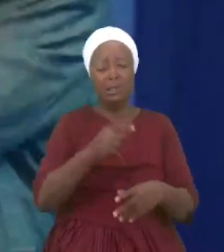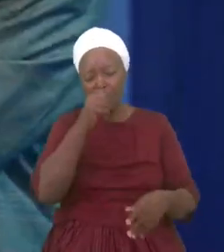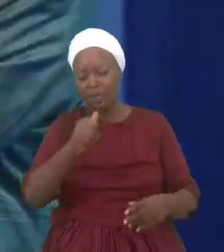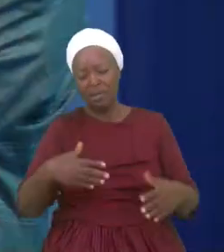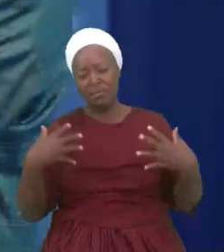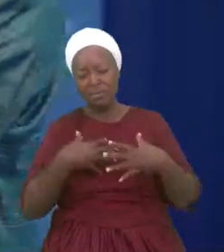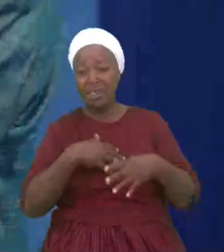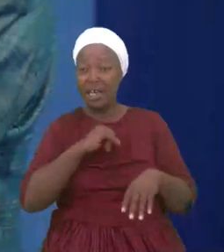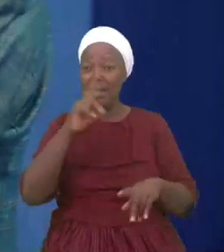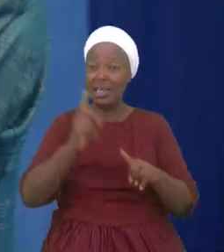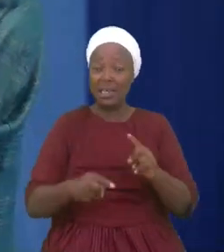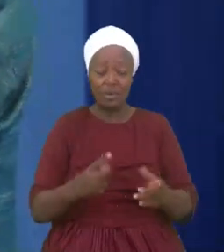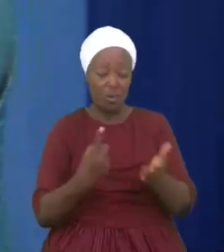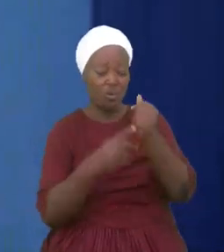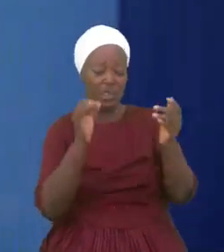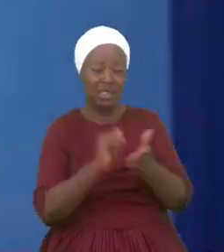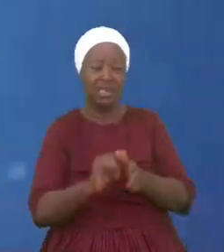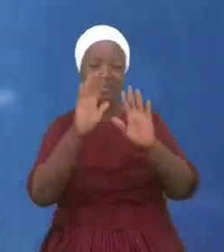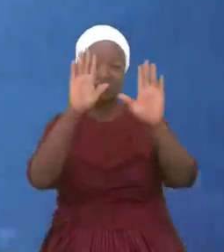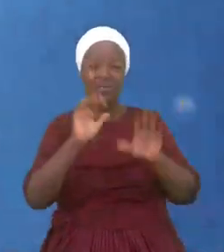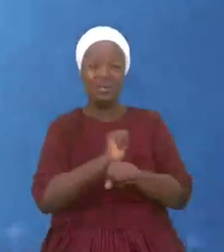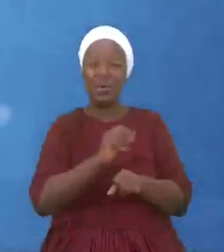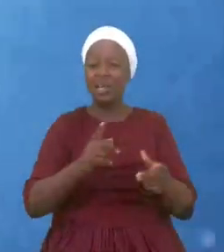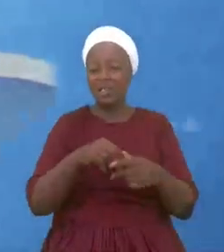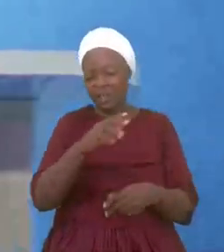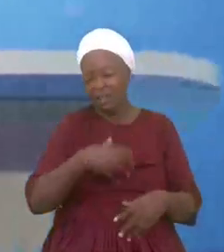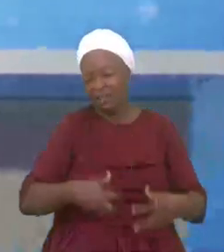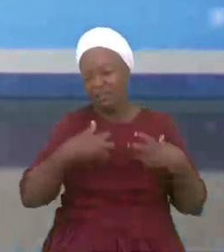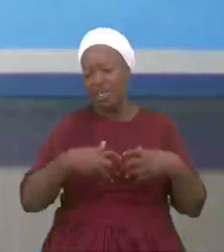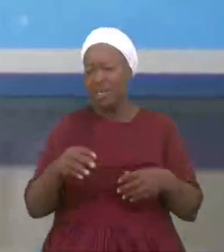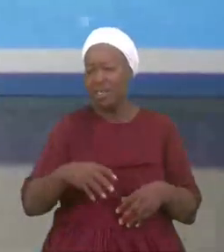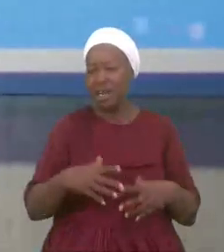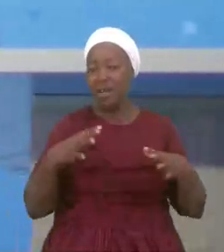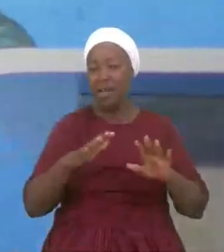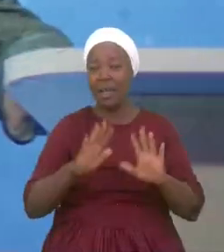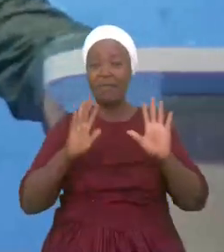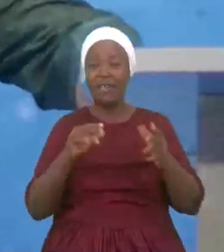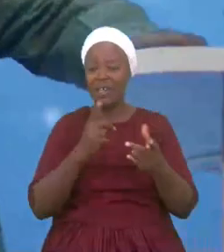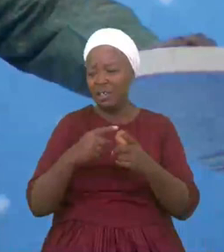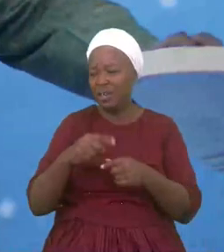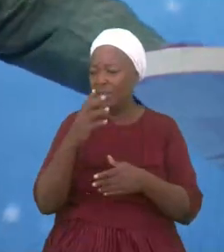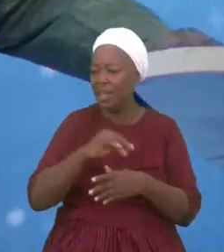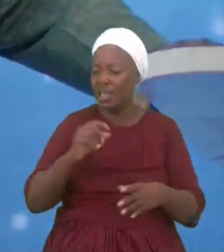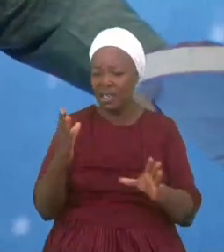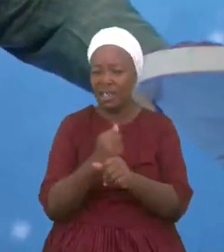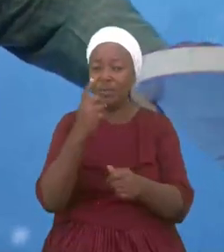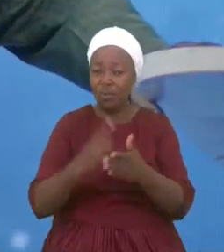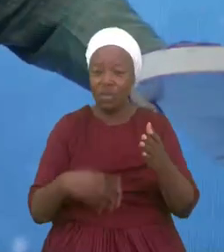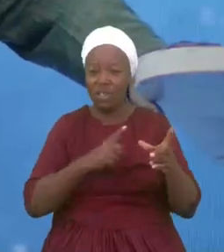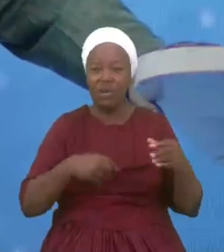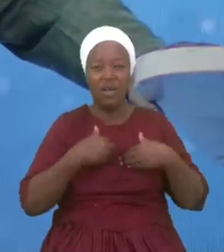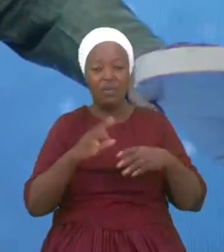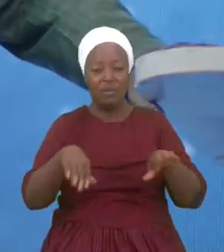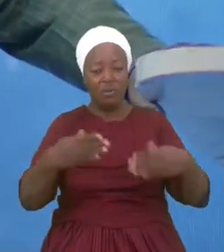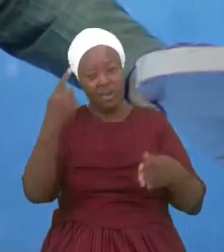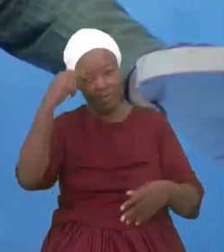peur d'aller là-bas j'ai peur de lever la main j'ai peur que je ne peux pas saisir mon miracle j'ai peur je ne peux pas